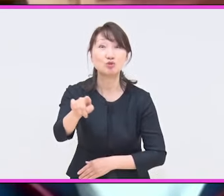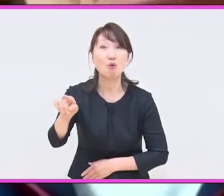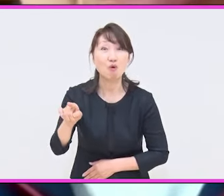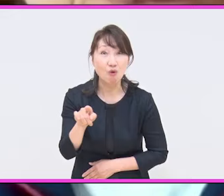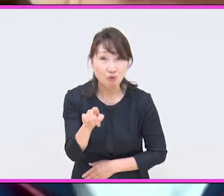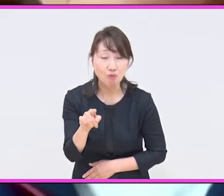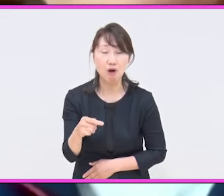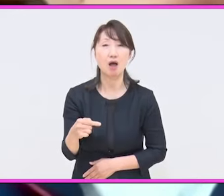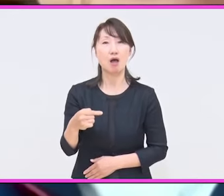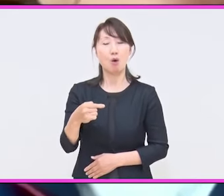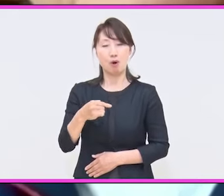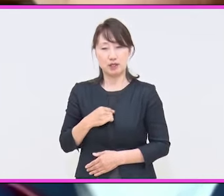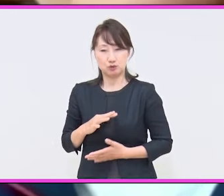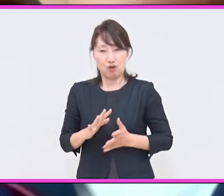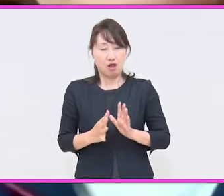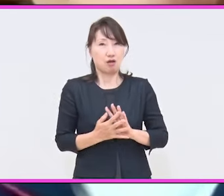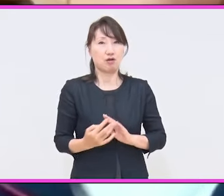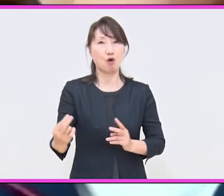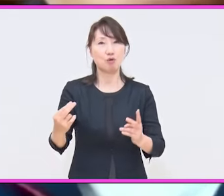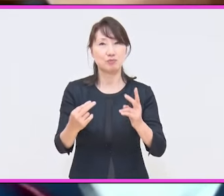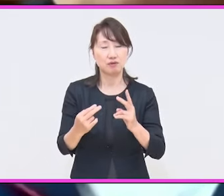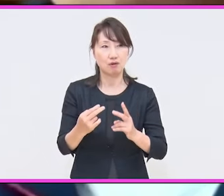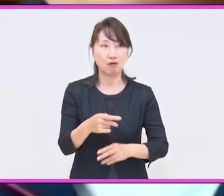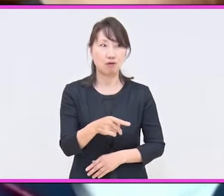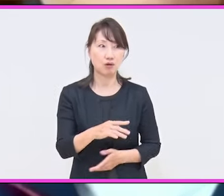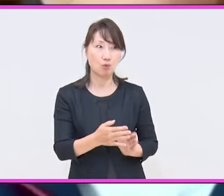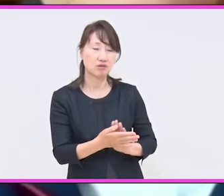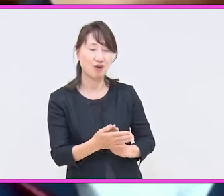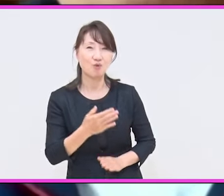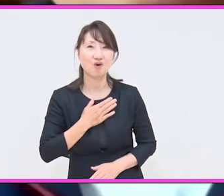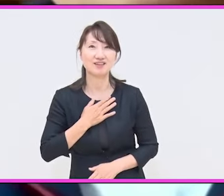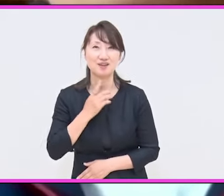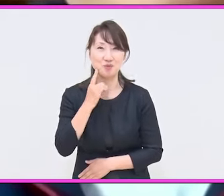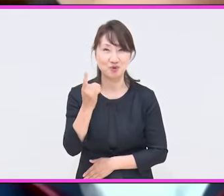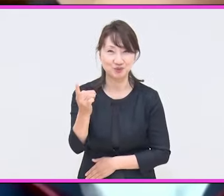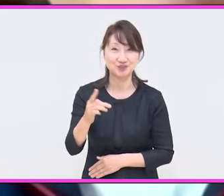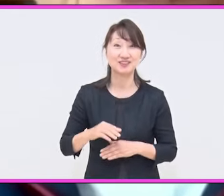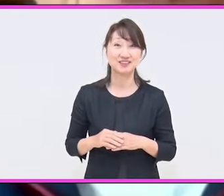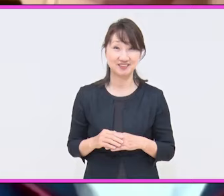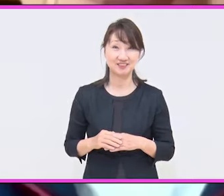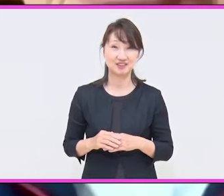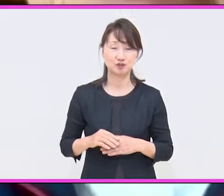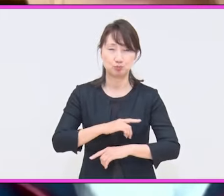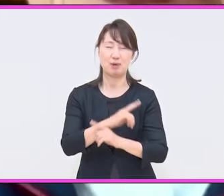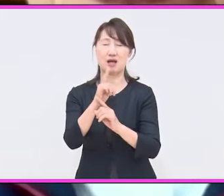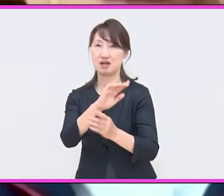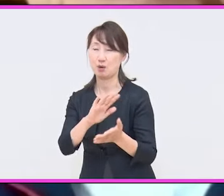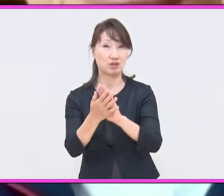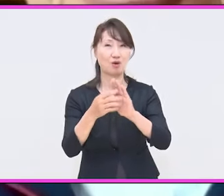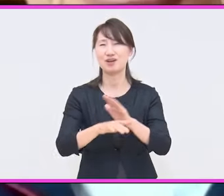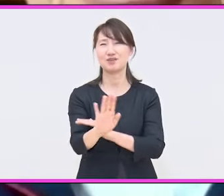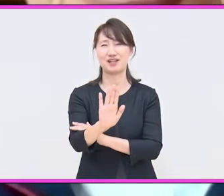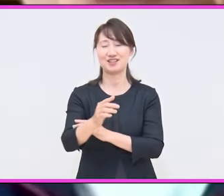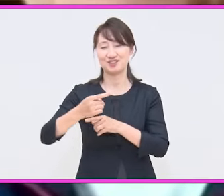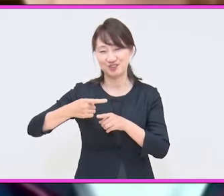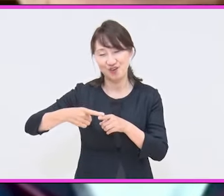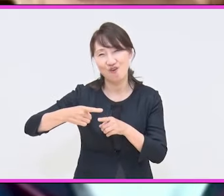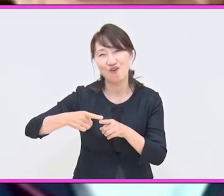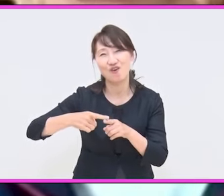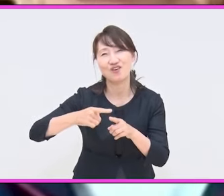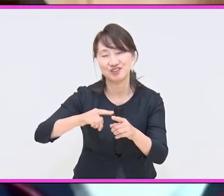I think people around me did definitely notice the difference. It wasn't overnight. It was a gradual change,